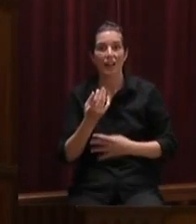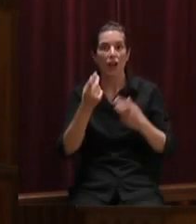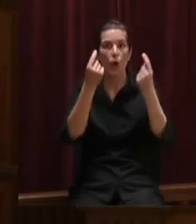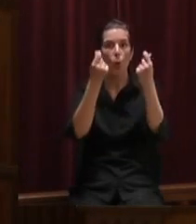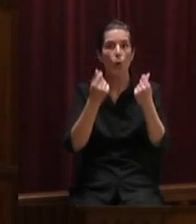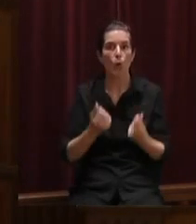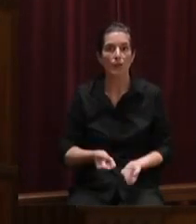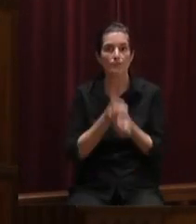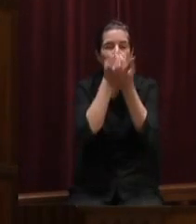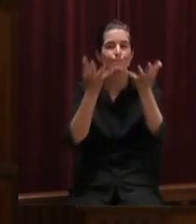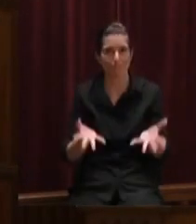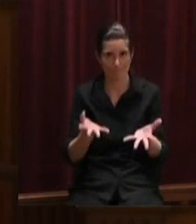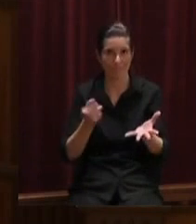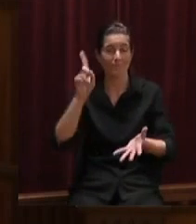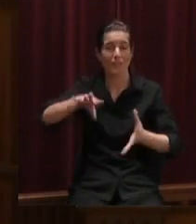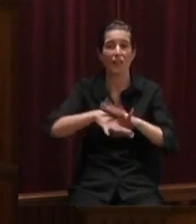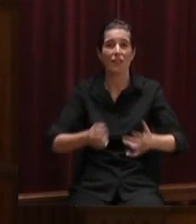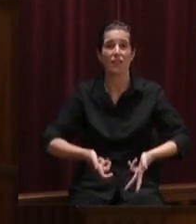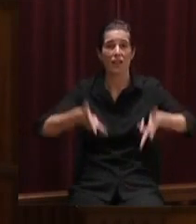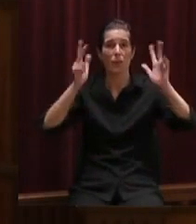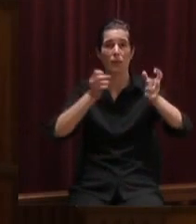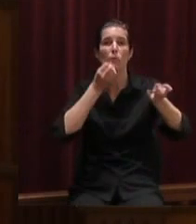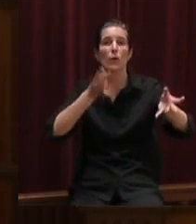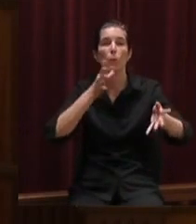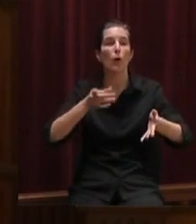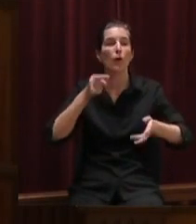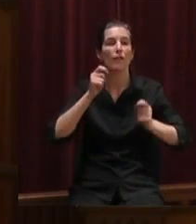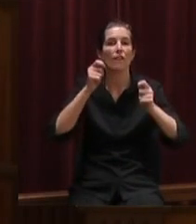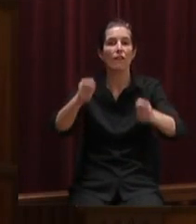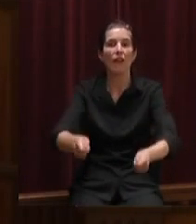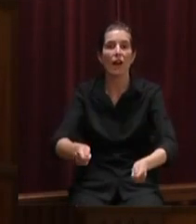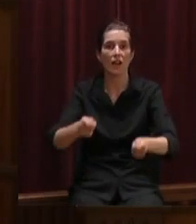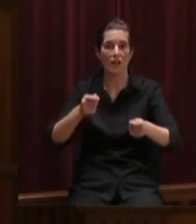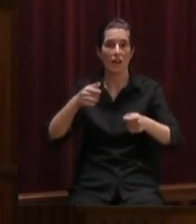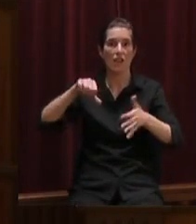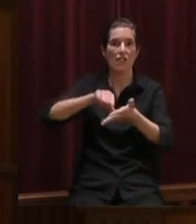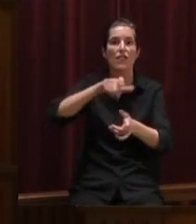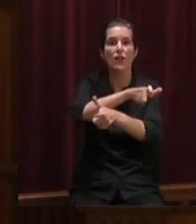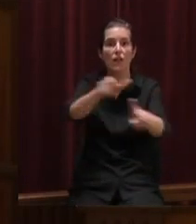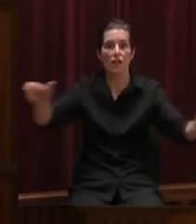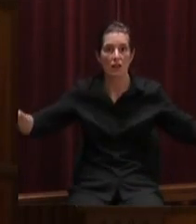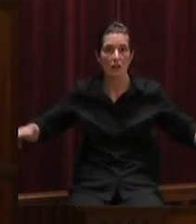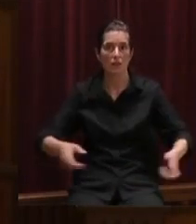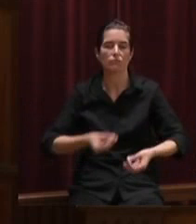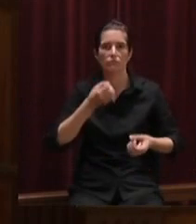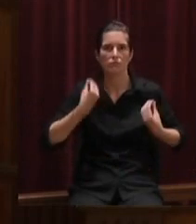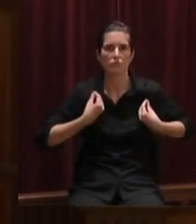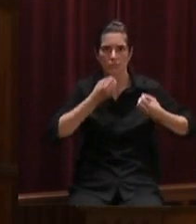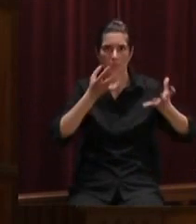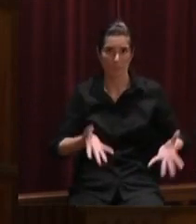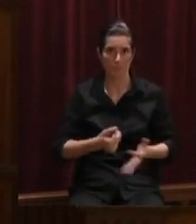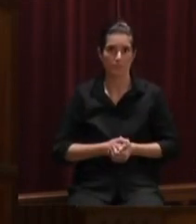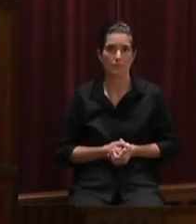millor democràcia perquè és una garantia per la ciutadania, com han demostrat complint-lo. Ara, els mallorquins,